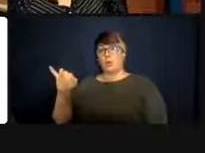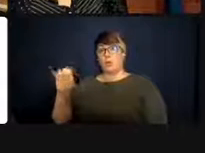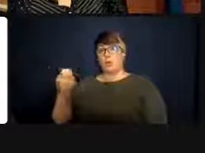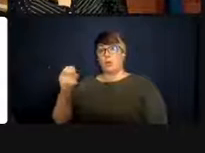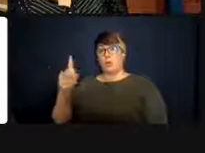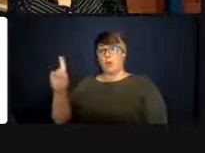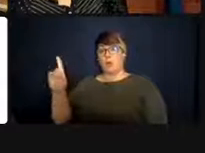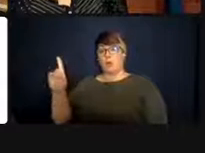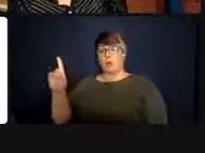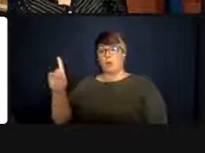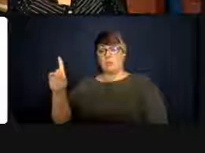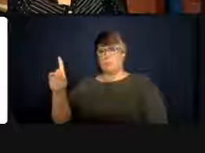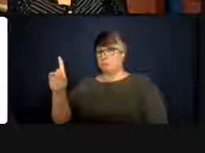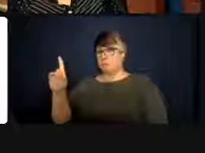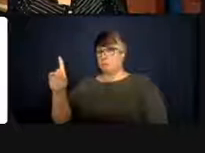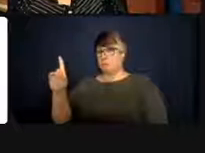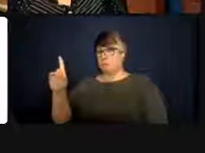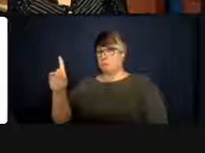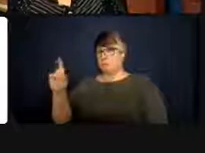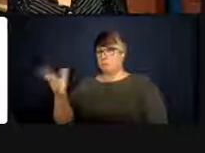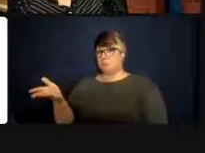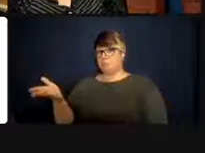حسنا،